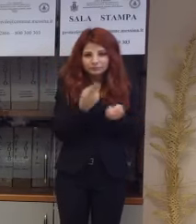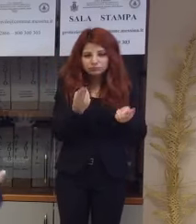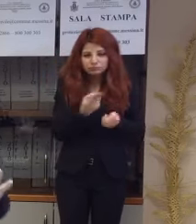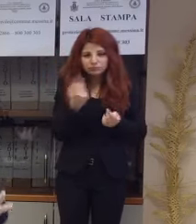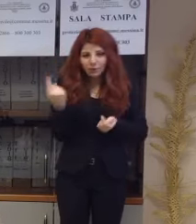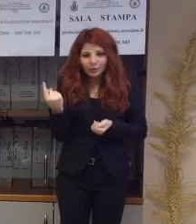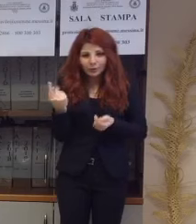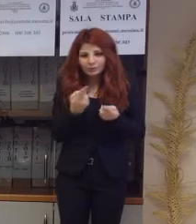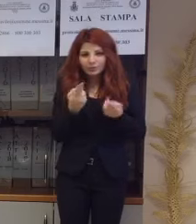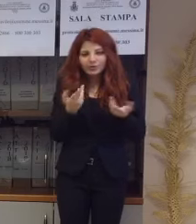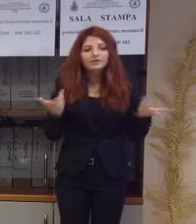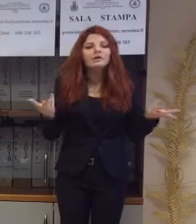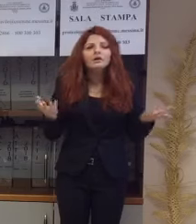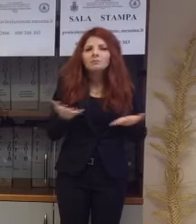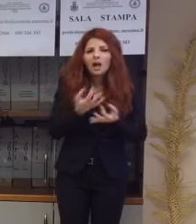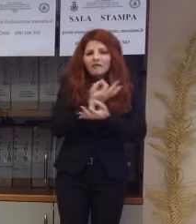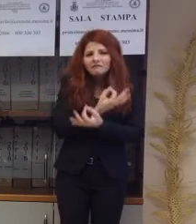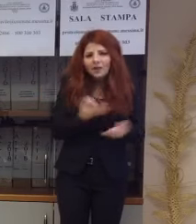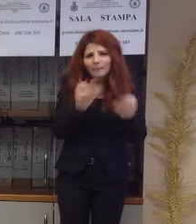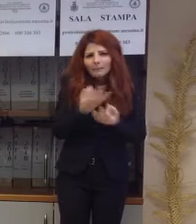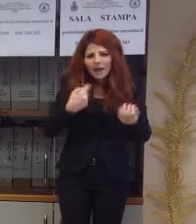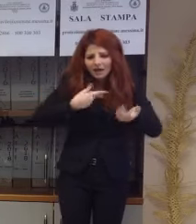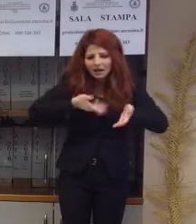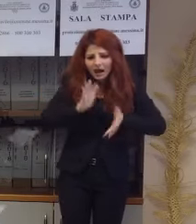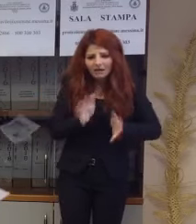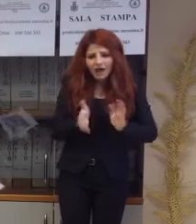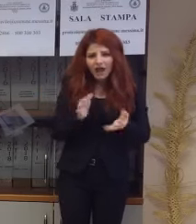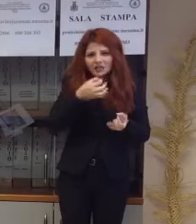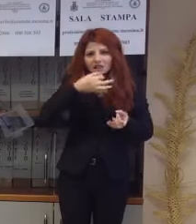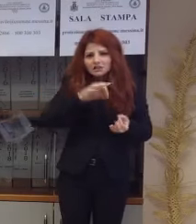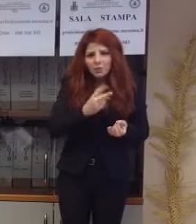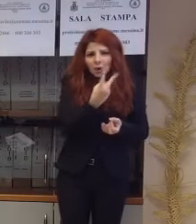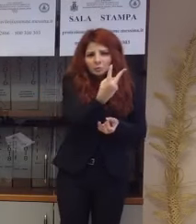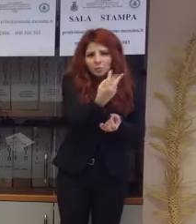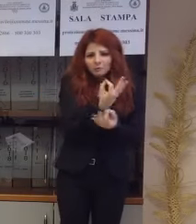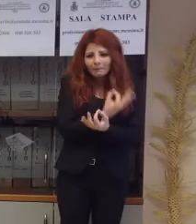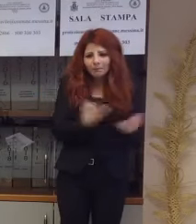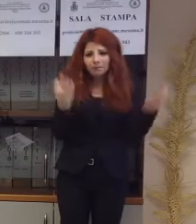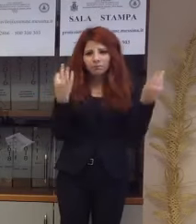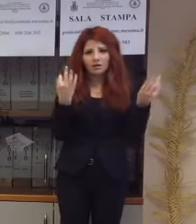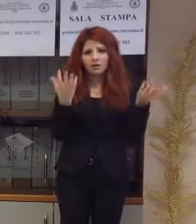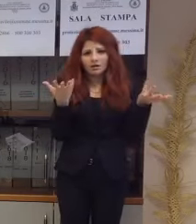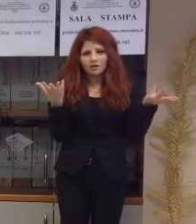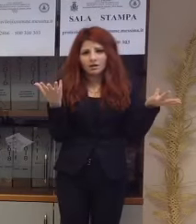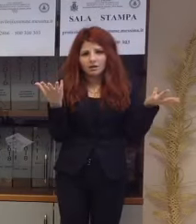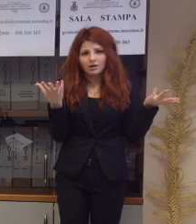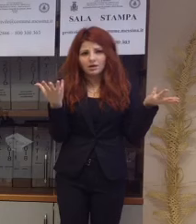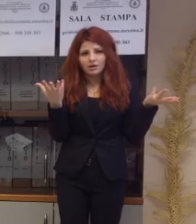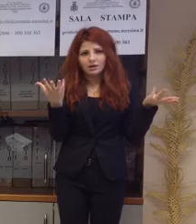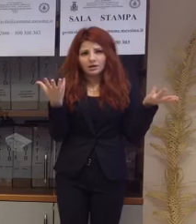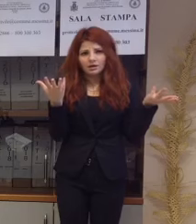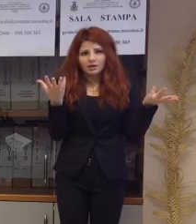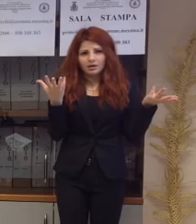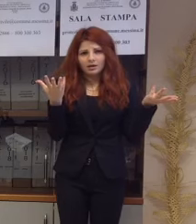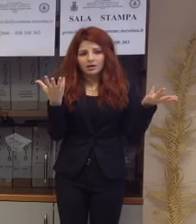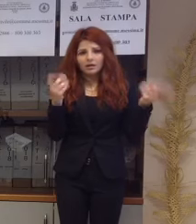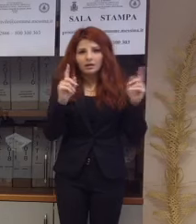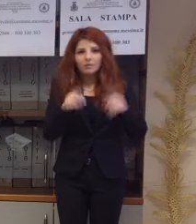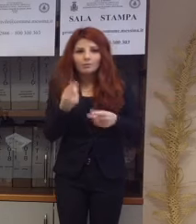come vedete non ci siamo fermati, né ci siamo fermati del perché ancora ci manca il 70% dei soldi che ci ha promesso